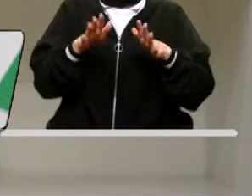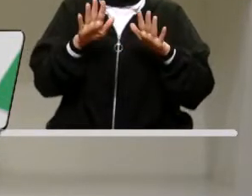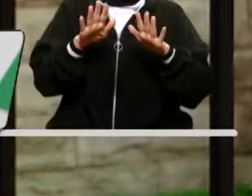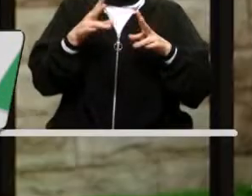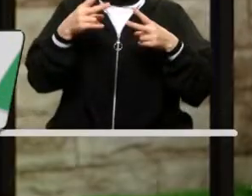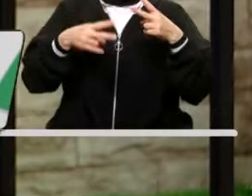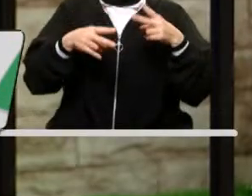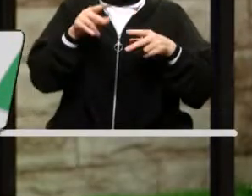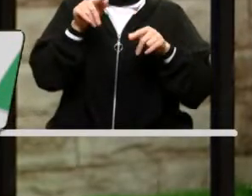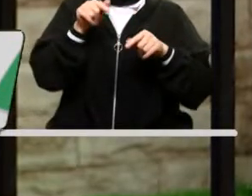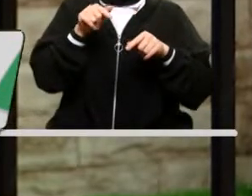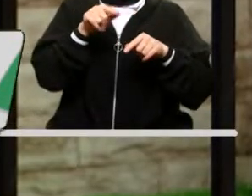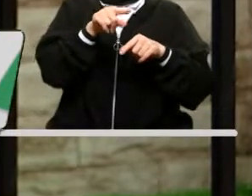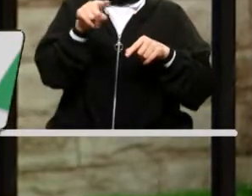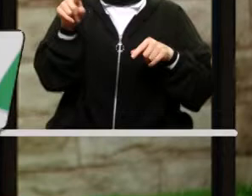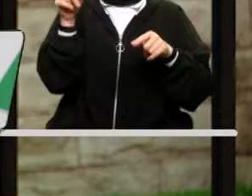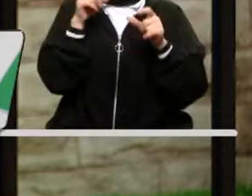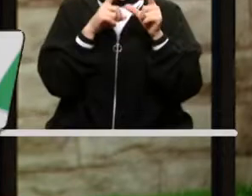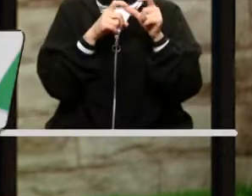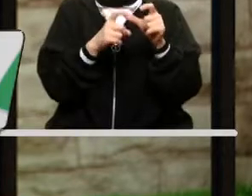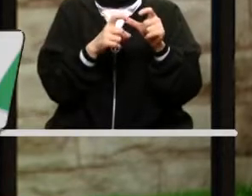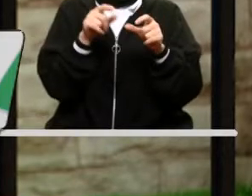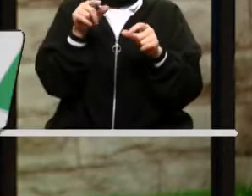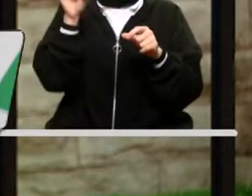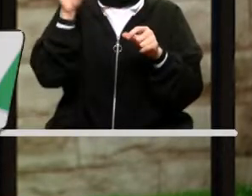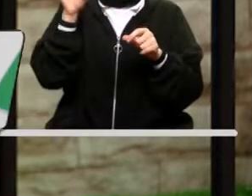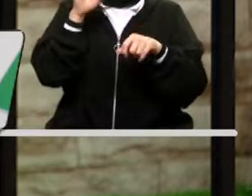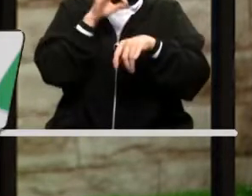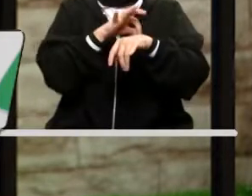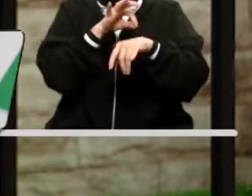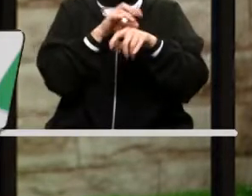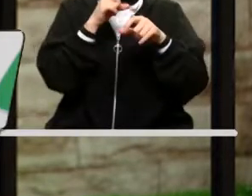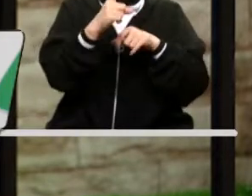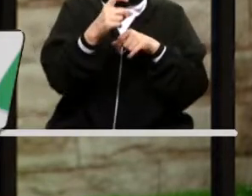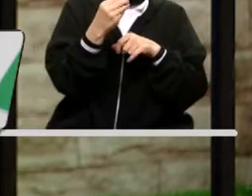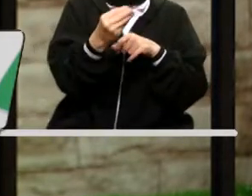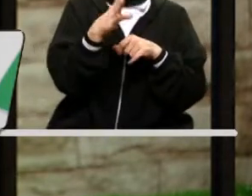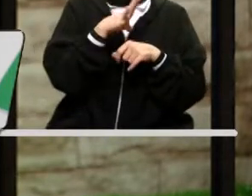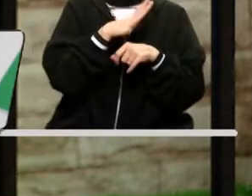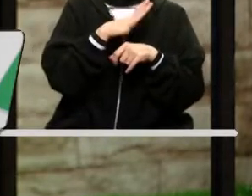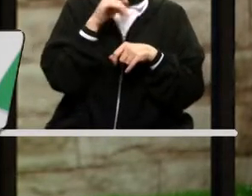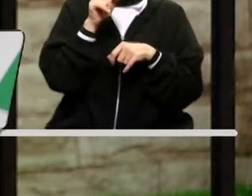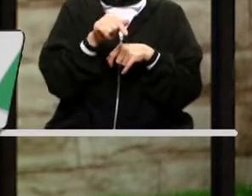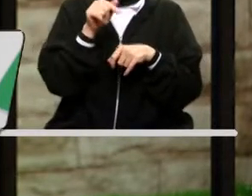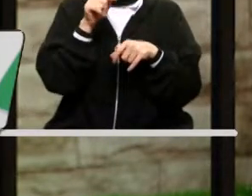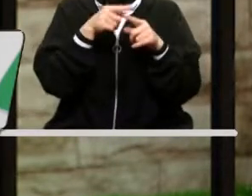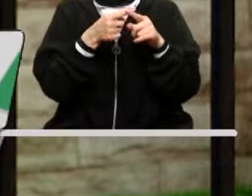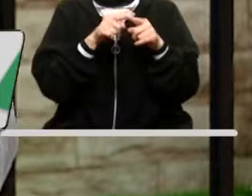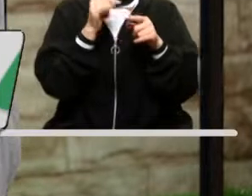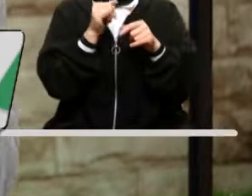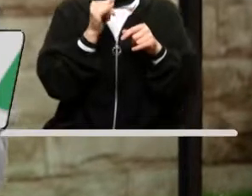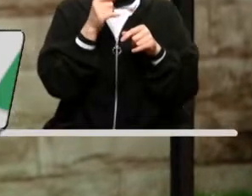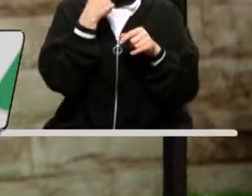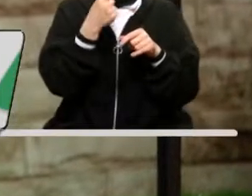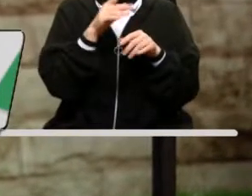size sorduğum soruyu 15 dakikada cevaplayabilirler. Bu onun matematiğinin kötü olması anlamında değil. Tabii.